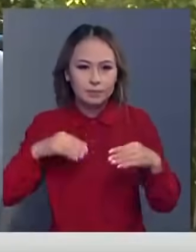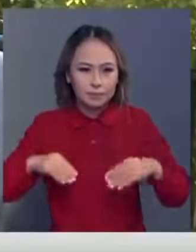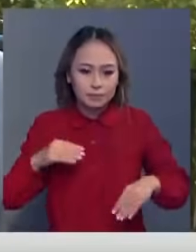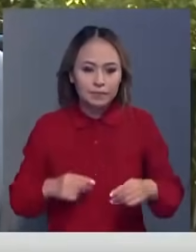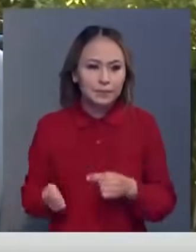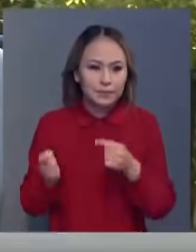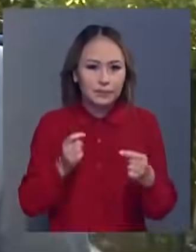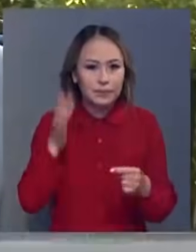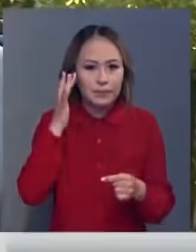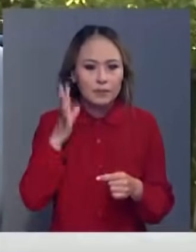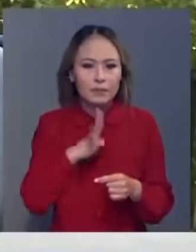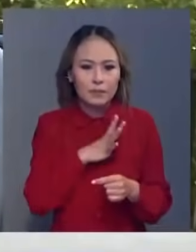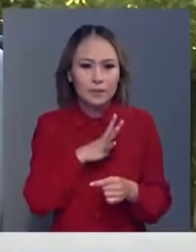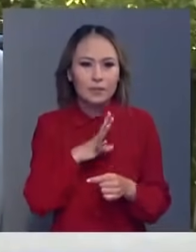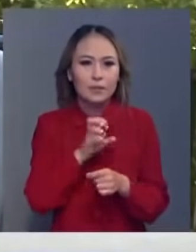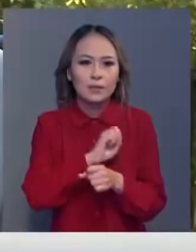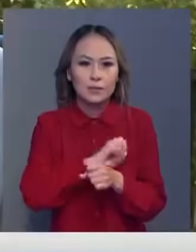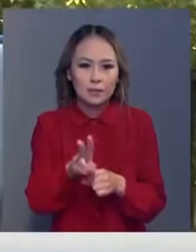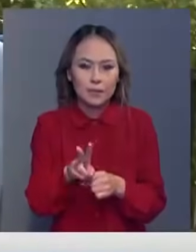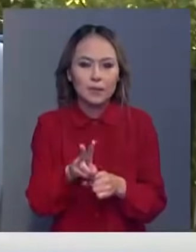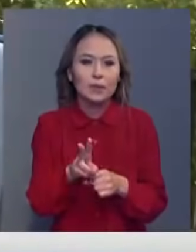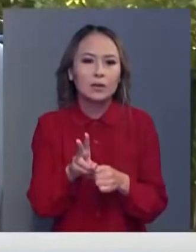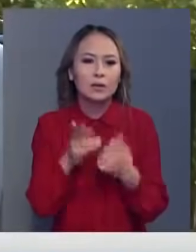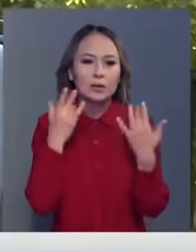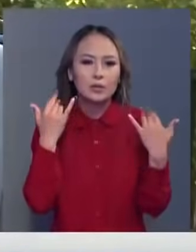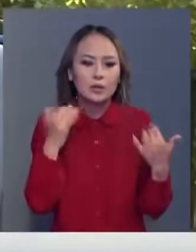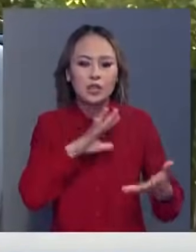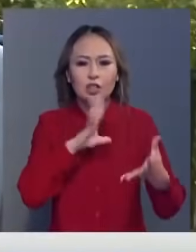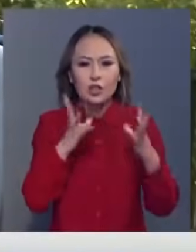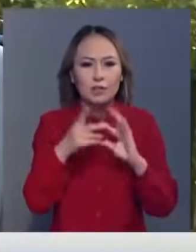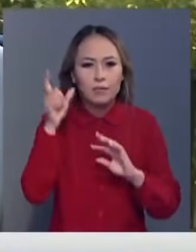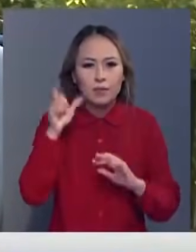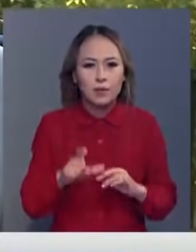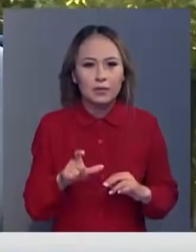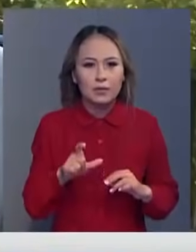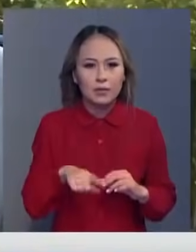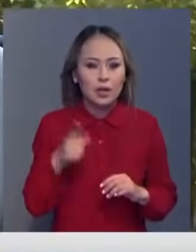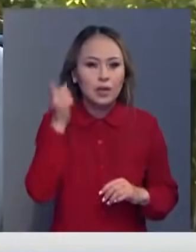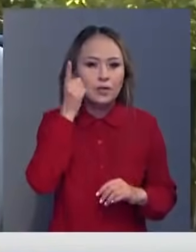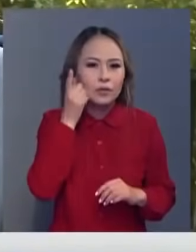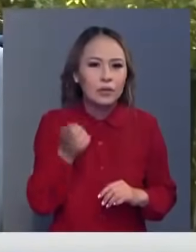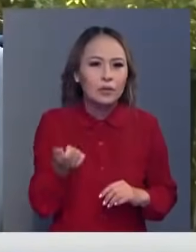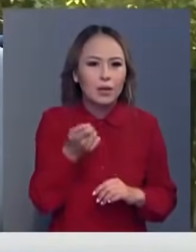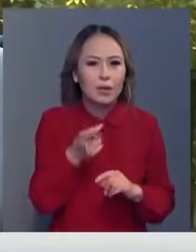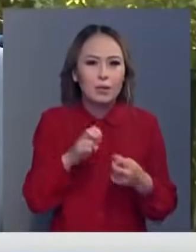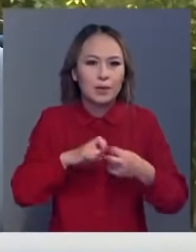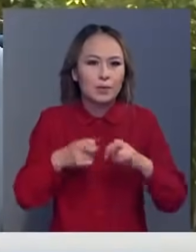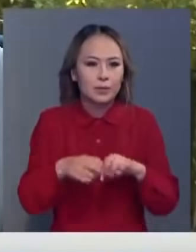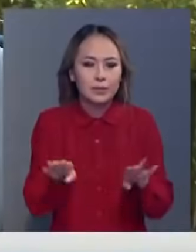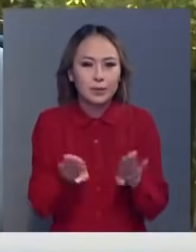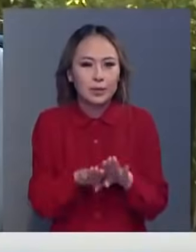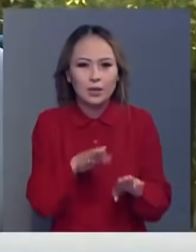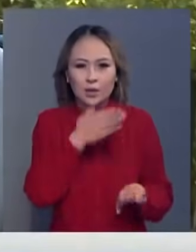ұстап сыртқа шығарды. Бұл жерде мен айтқым келеді, жалпы бала тек қана бұл телефонмен кіру деген мәселе ғана емес. Бұл жерде